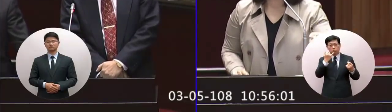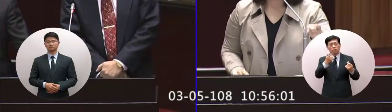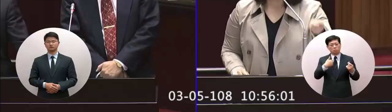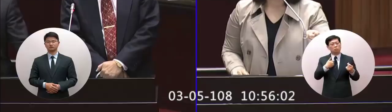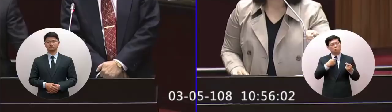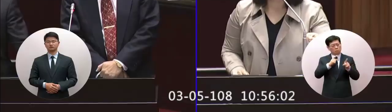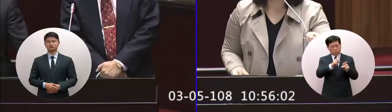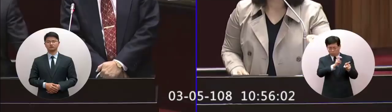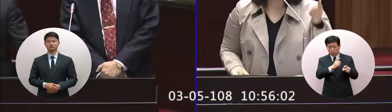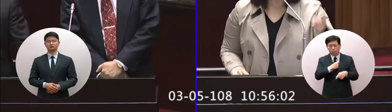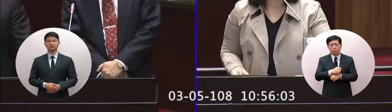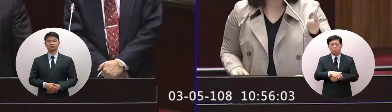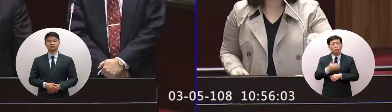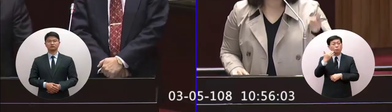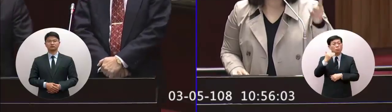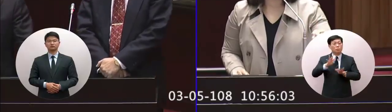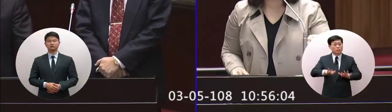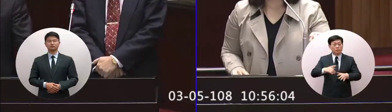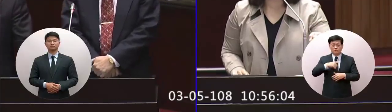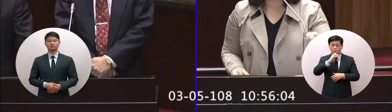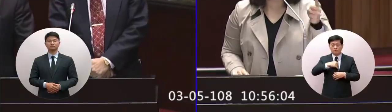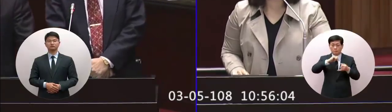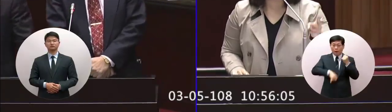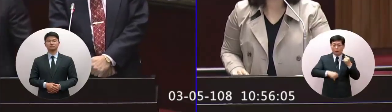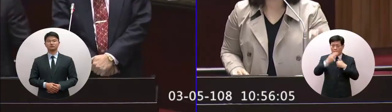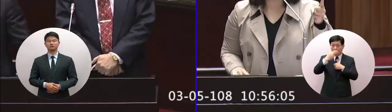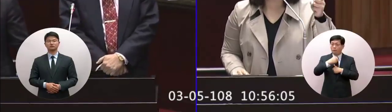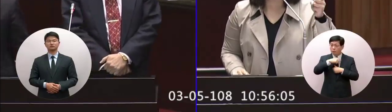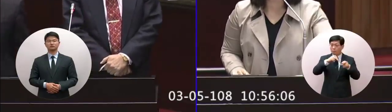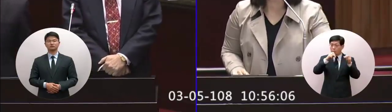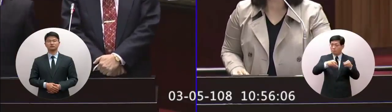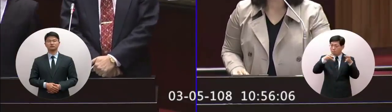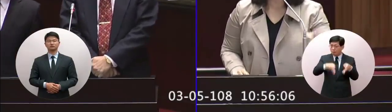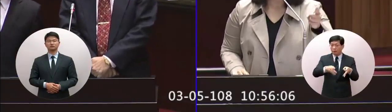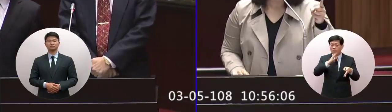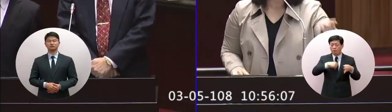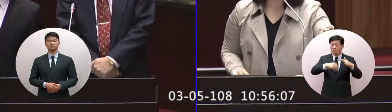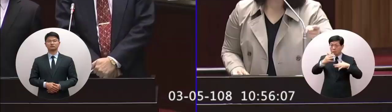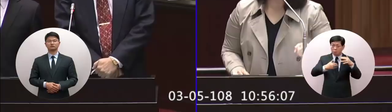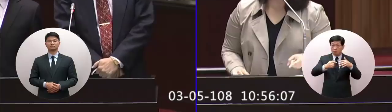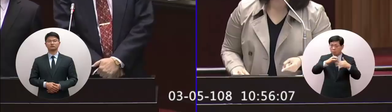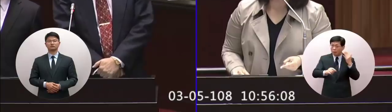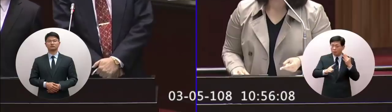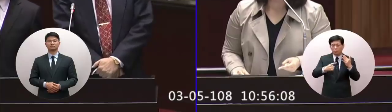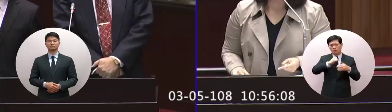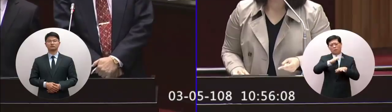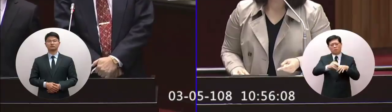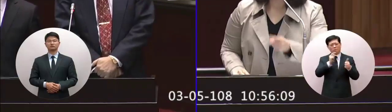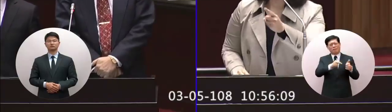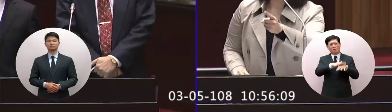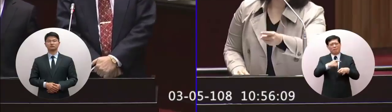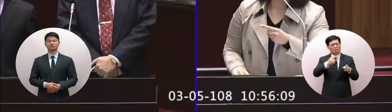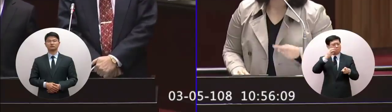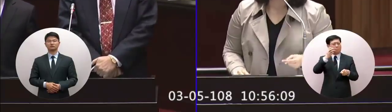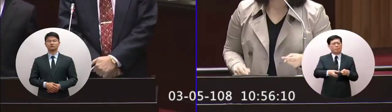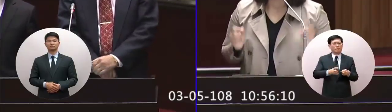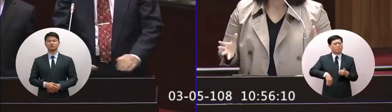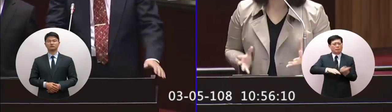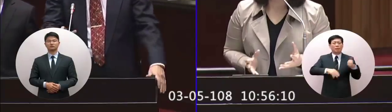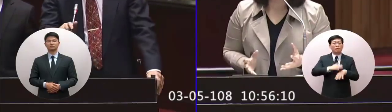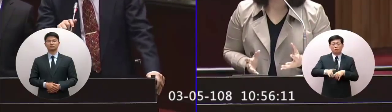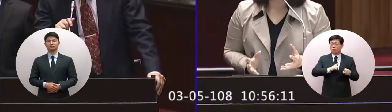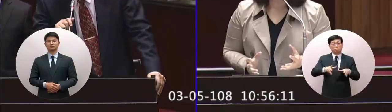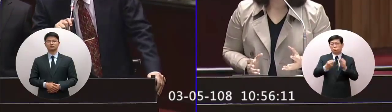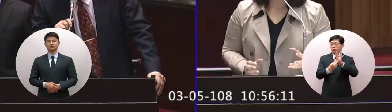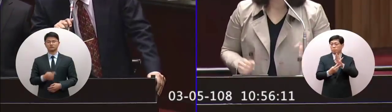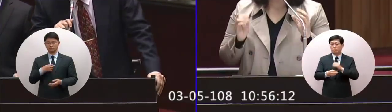都是应该被监督、被检视的。如果他今天出卖台湾了，或者签了任何出卖台湾的协议，台湾人是会唾弃他的啊！这哪需要你陈主委在这里